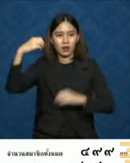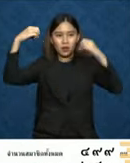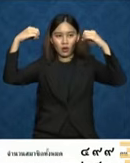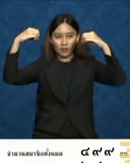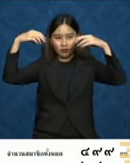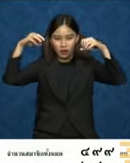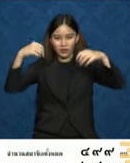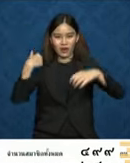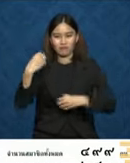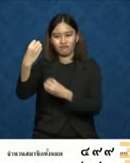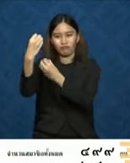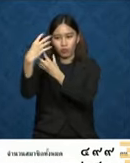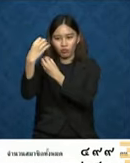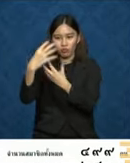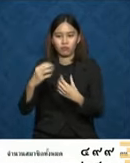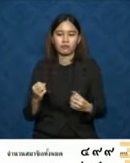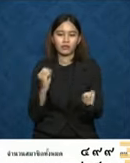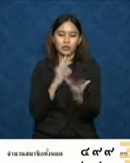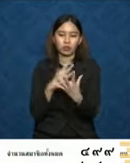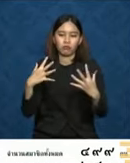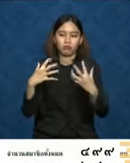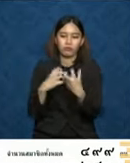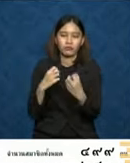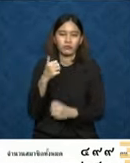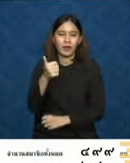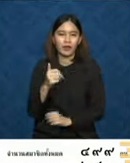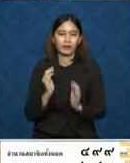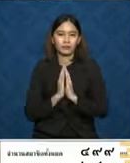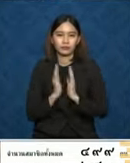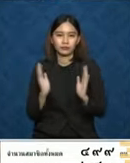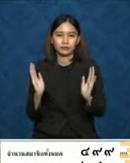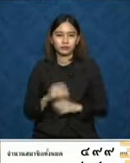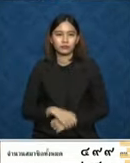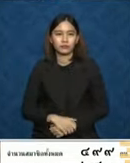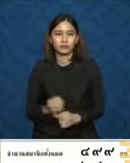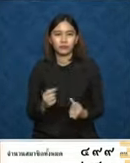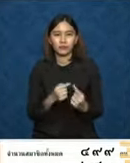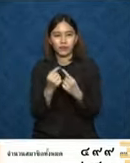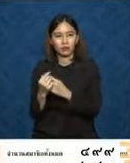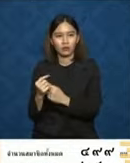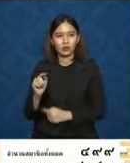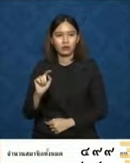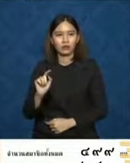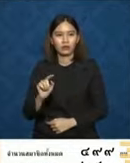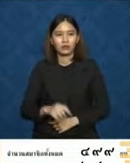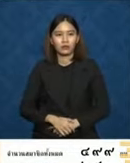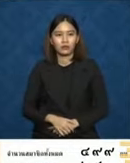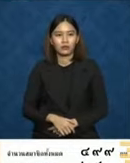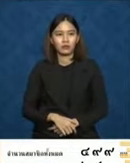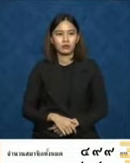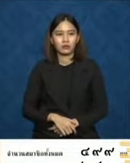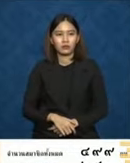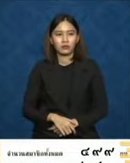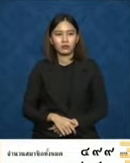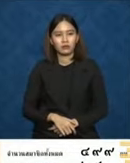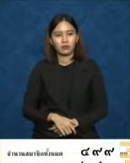แยกวัดใจนะครับก็เสี่ยงการเกิดอุบัติเหตุครับขอบคุณท่านประธานครับครับครับต่อไปขอเชิญคุณศรดา